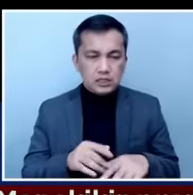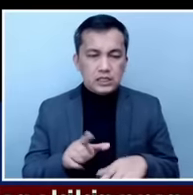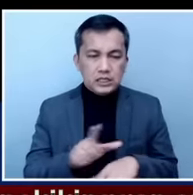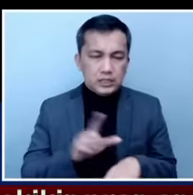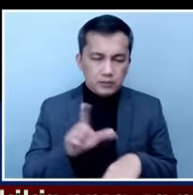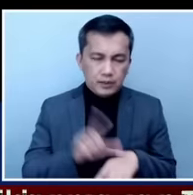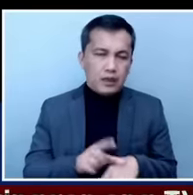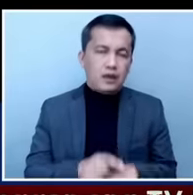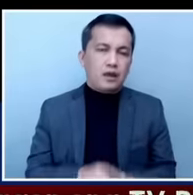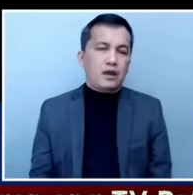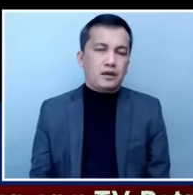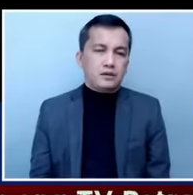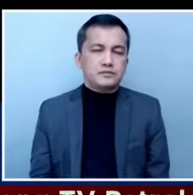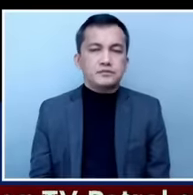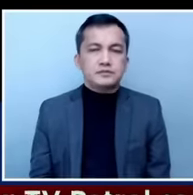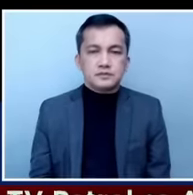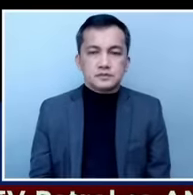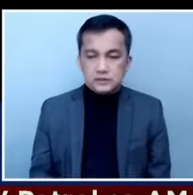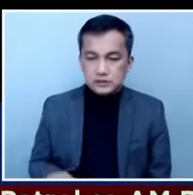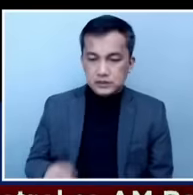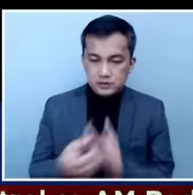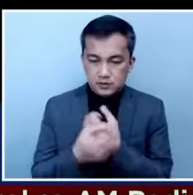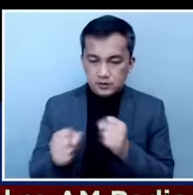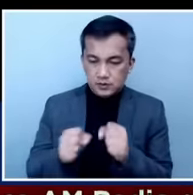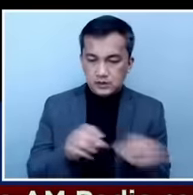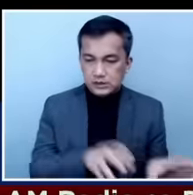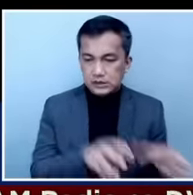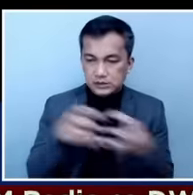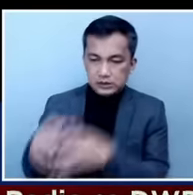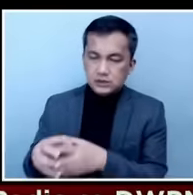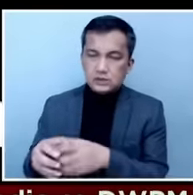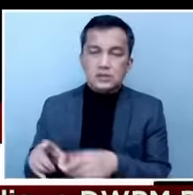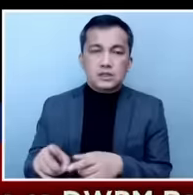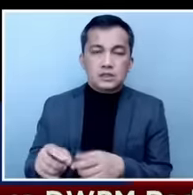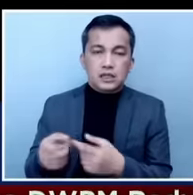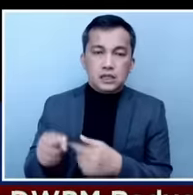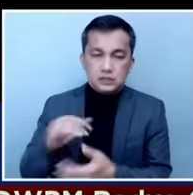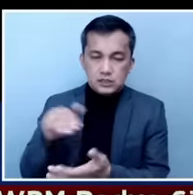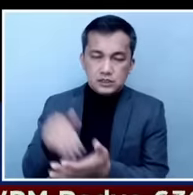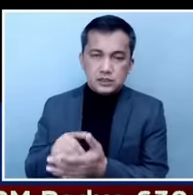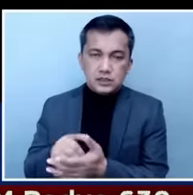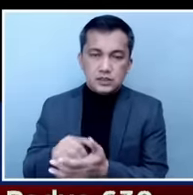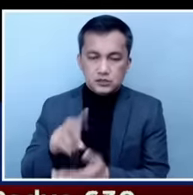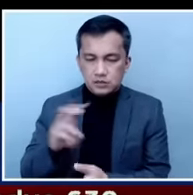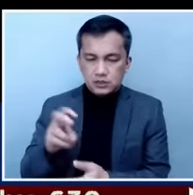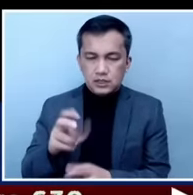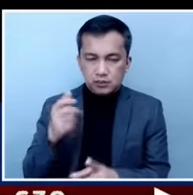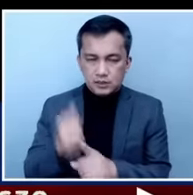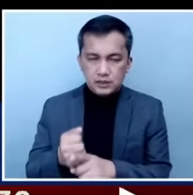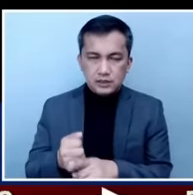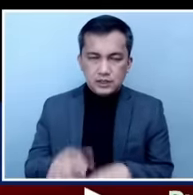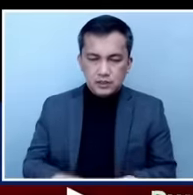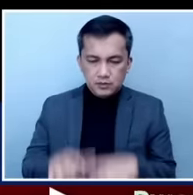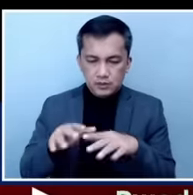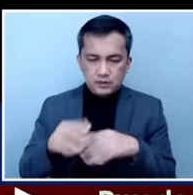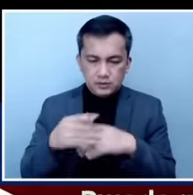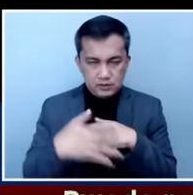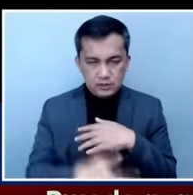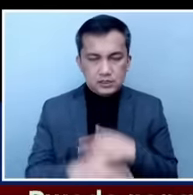Samantala, nanatili sa evacuation centers ang nasa mahigit 200 pamilyang apektado ng baha at landslide sa